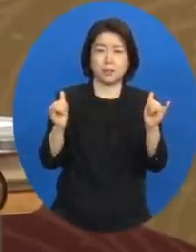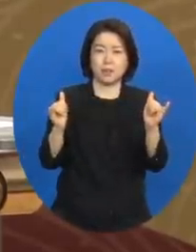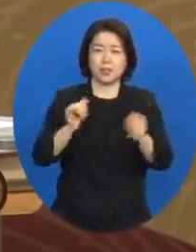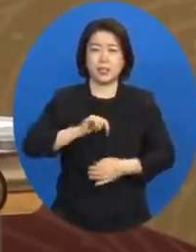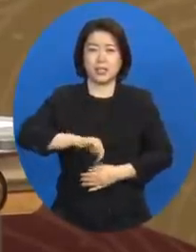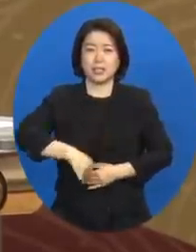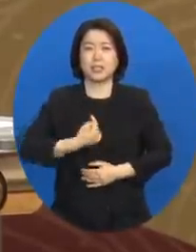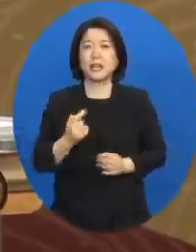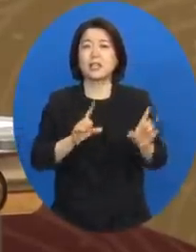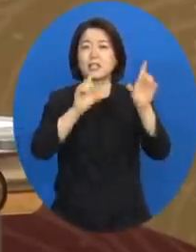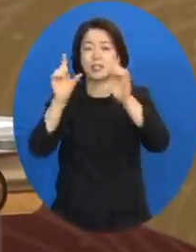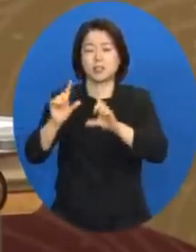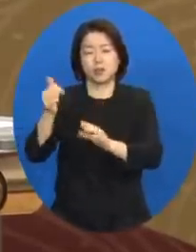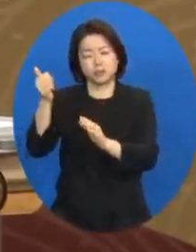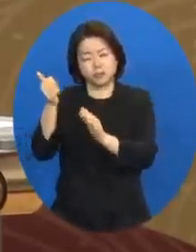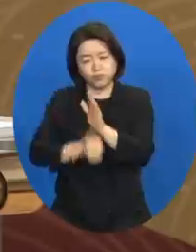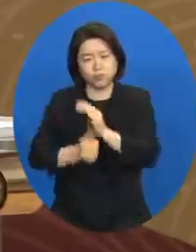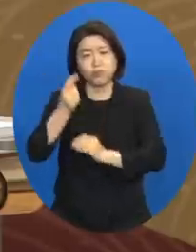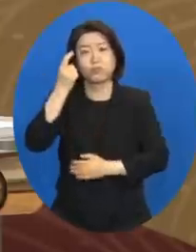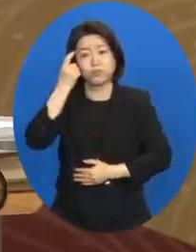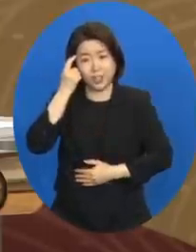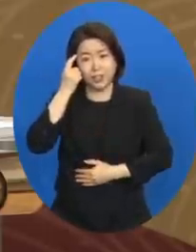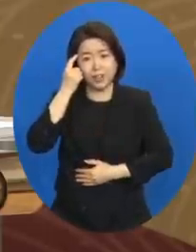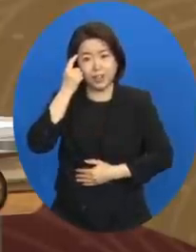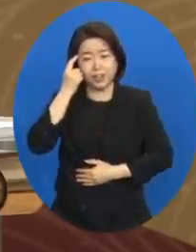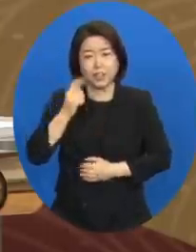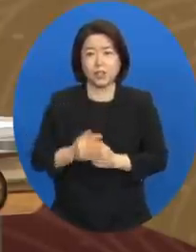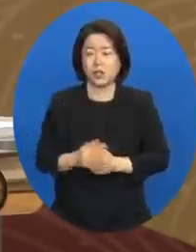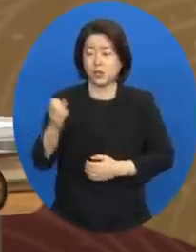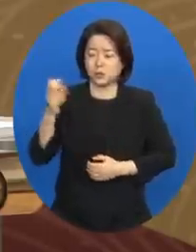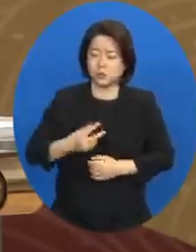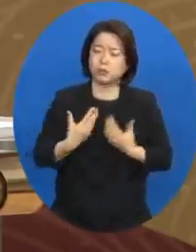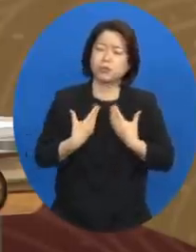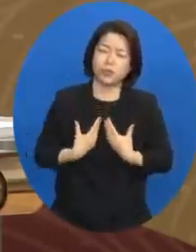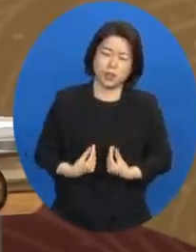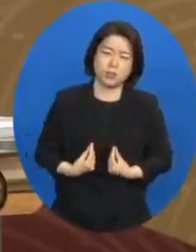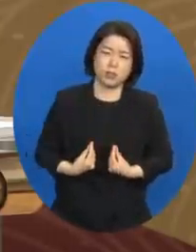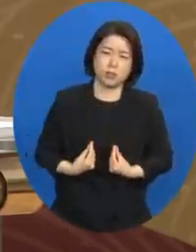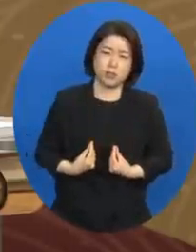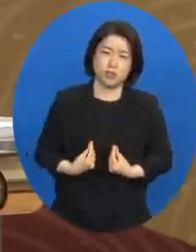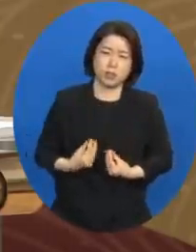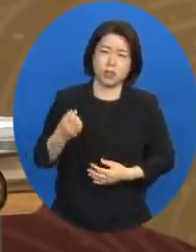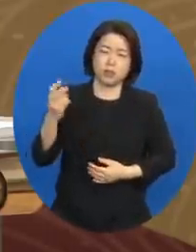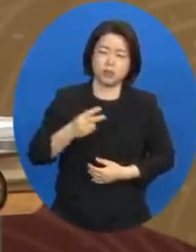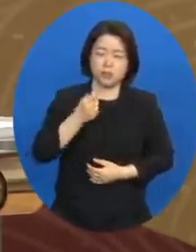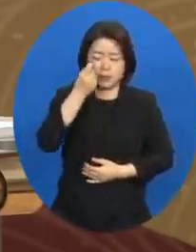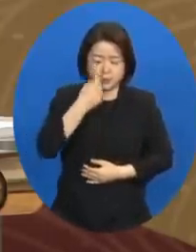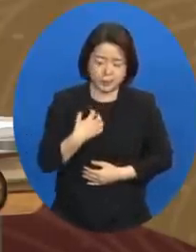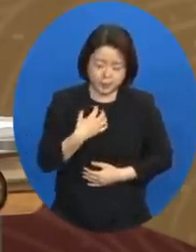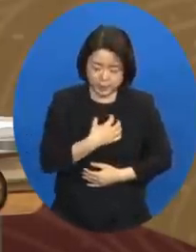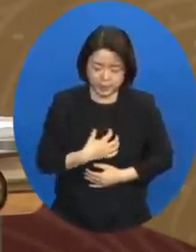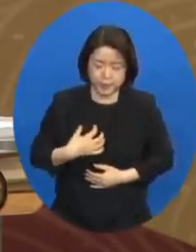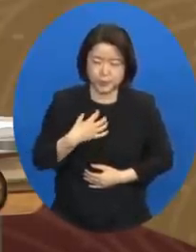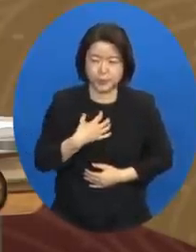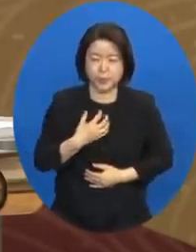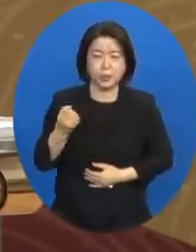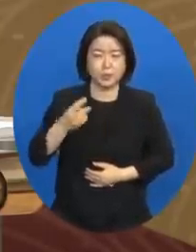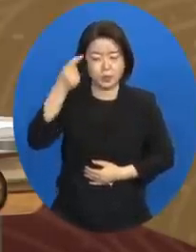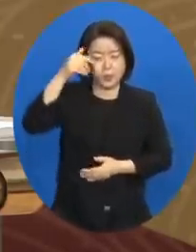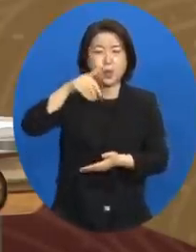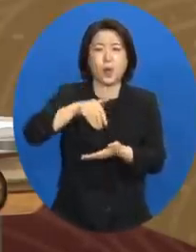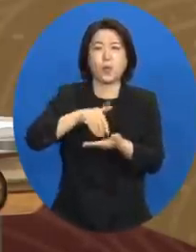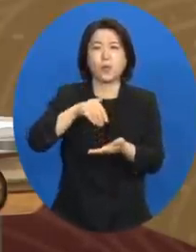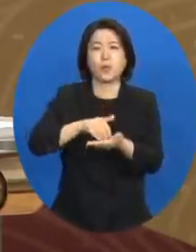자신의 삶을 실패라고 생각하고 또 좌절하고 또 너무 슬프고 그리고 후회만